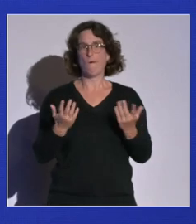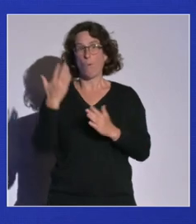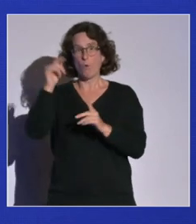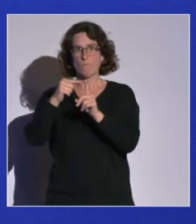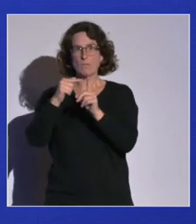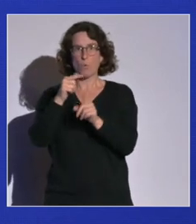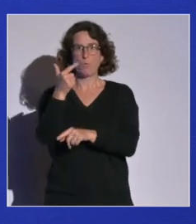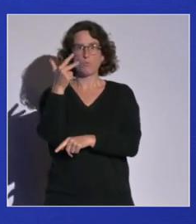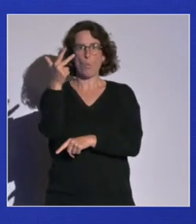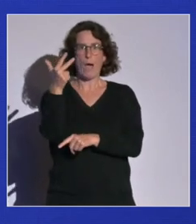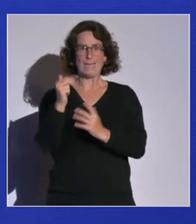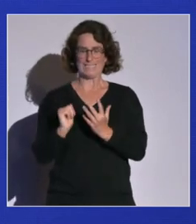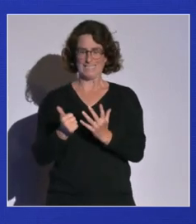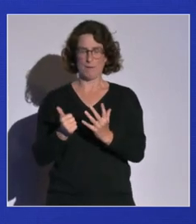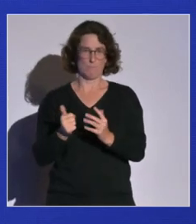qui est la même,